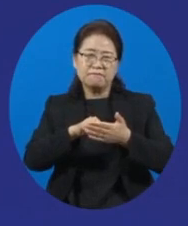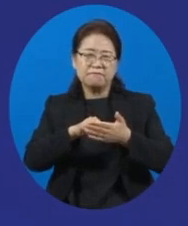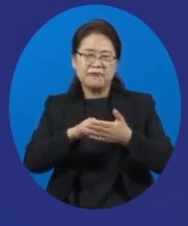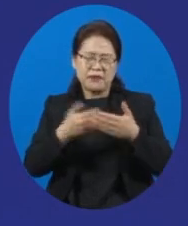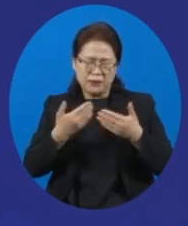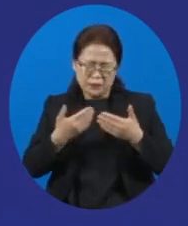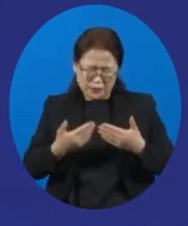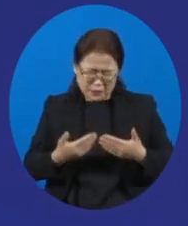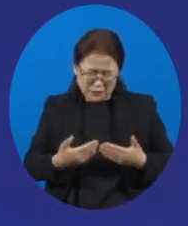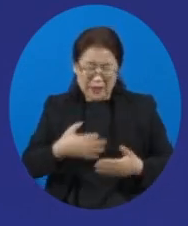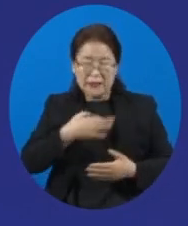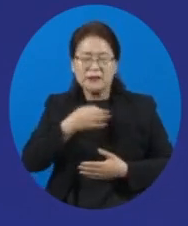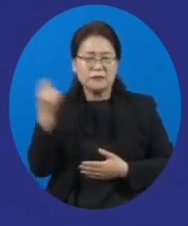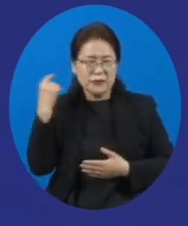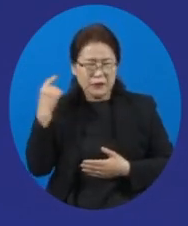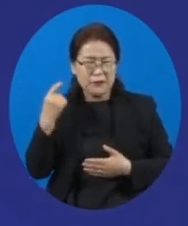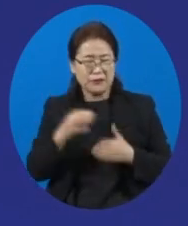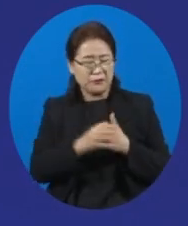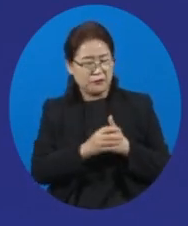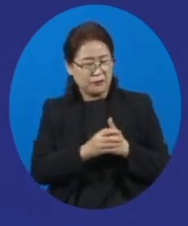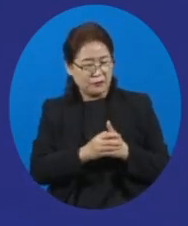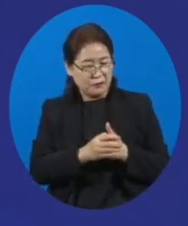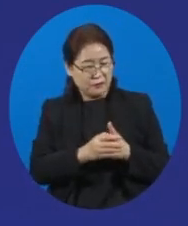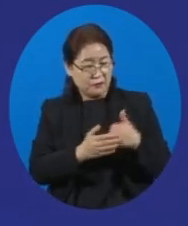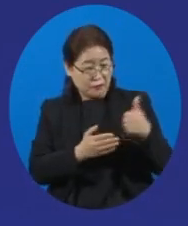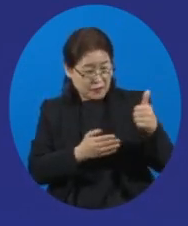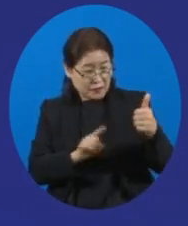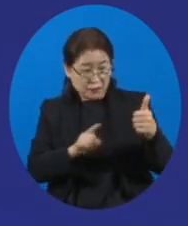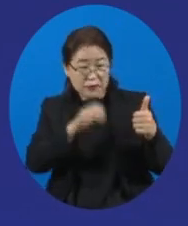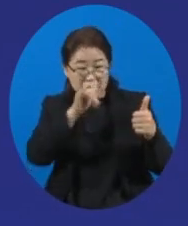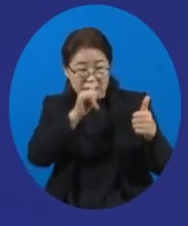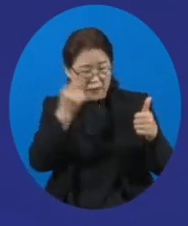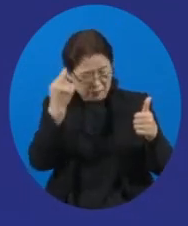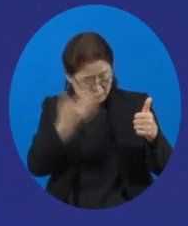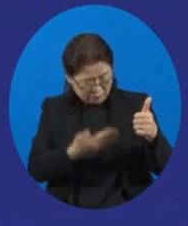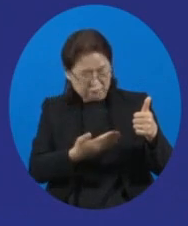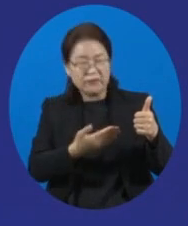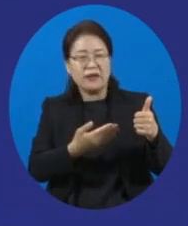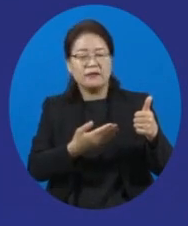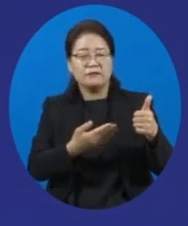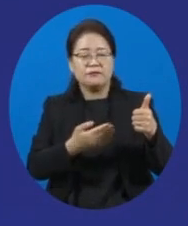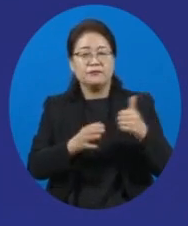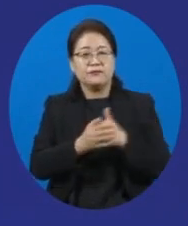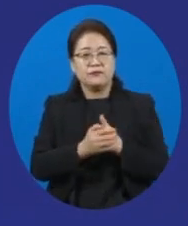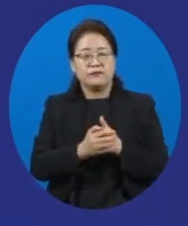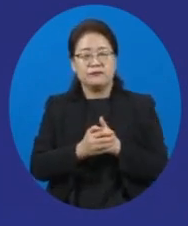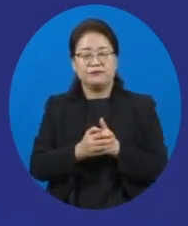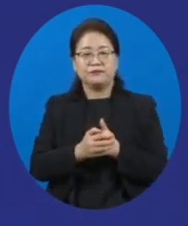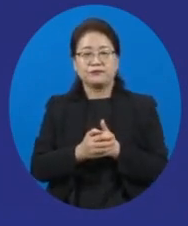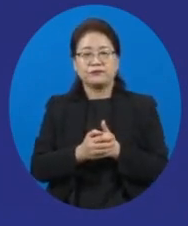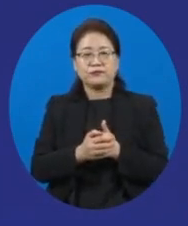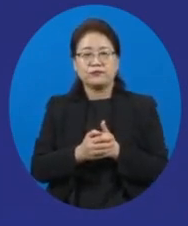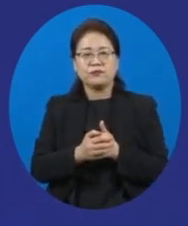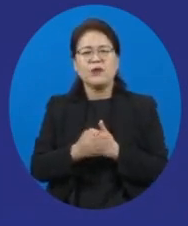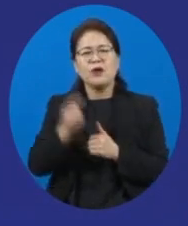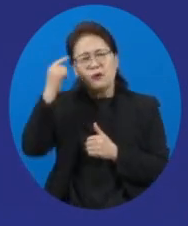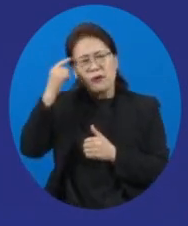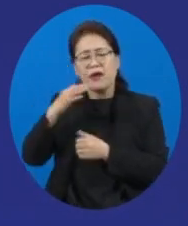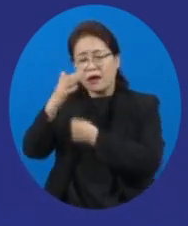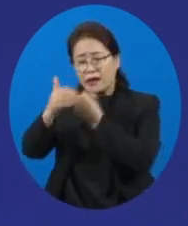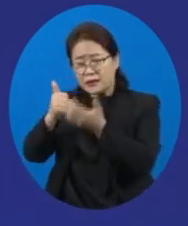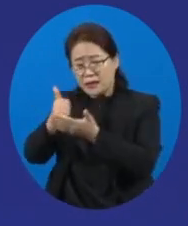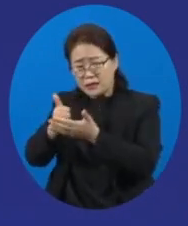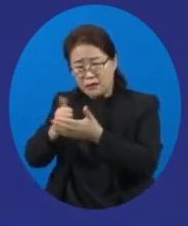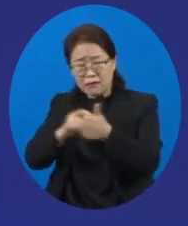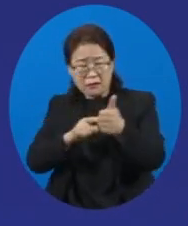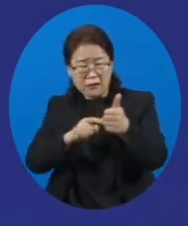목소리로 내가 어디 있느냐라고 말씀하셨다는 거예요. 그렇다면 왜 하나님은